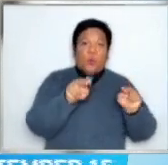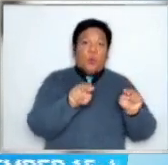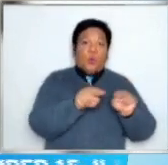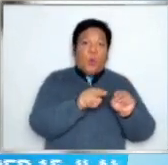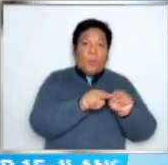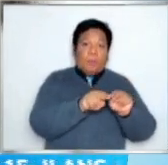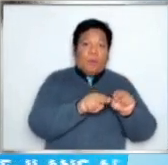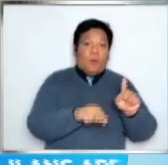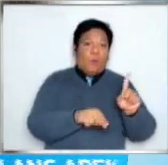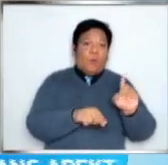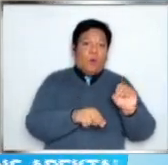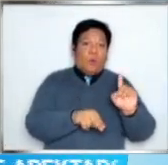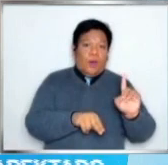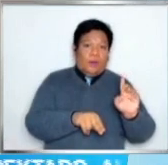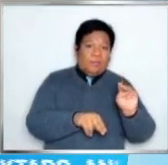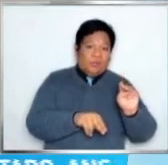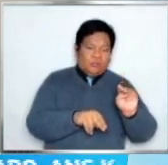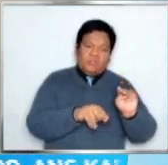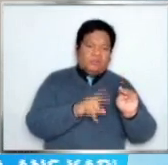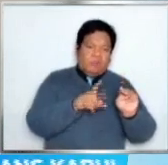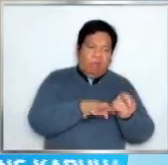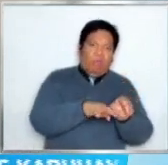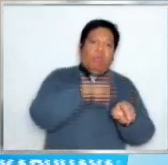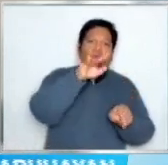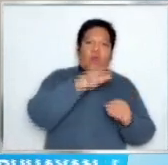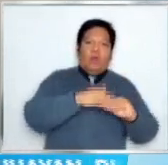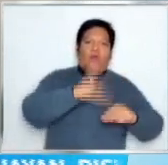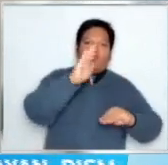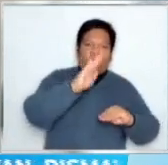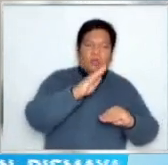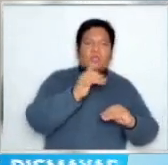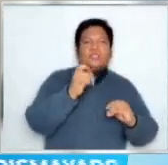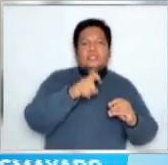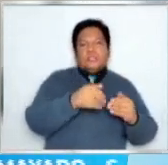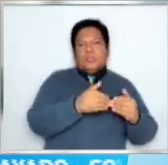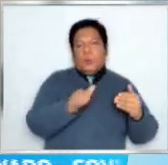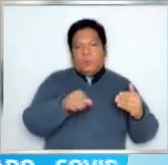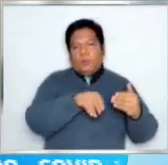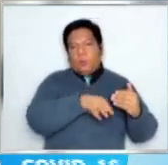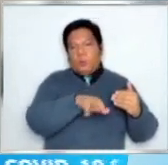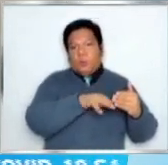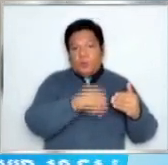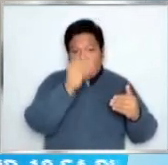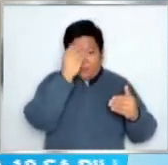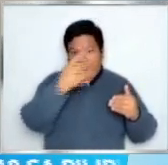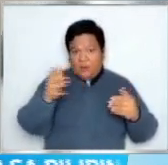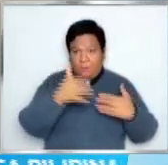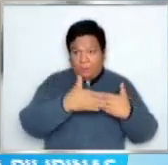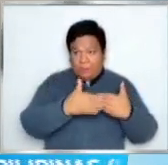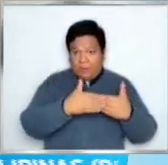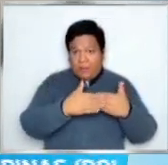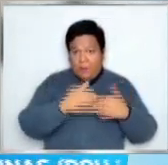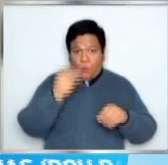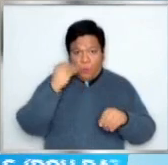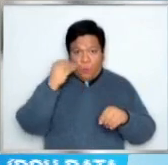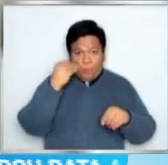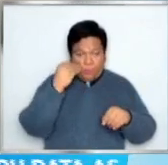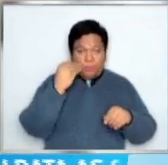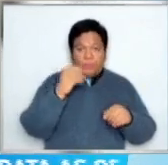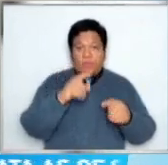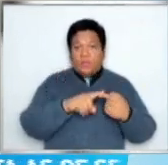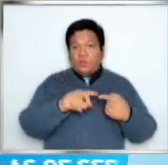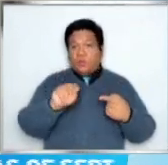meters. Inabisuhan din ang mga nakatira sa mga mabababang lugar at malapit sa Angat River sa Norzagaray, Angat, San